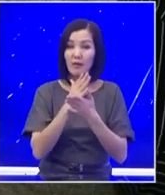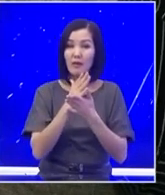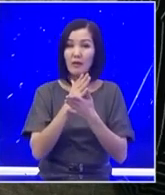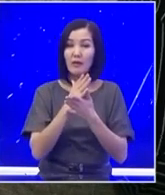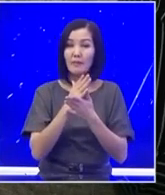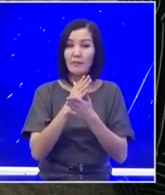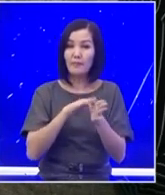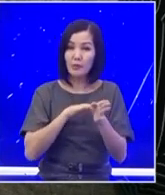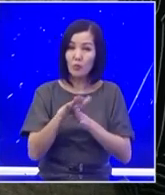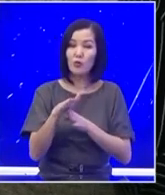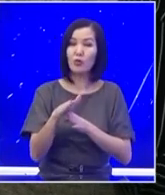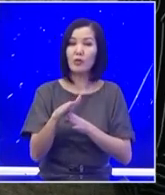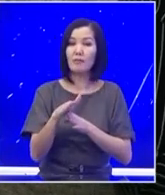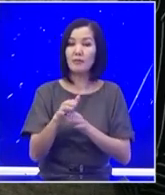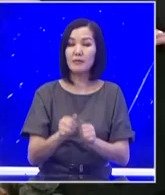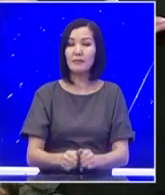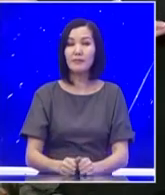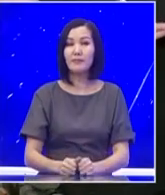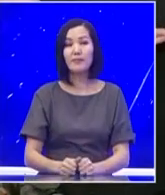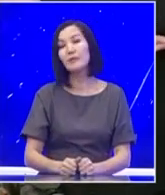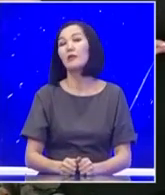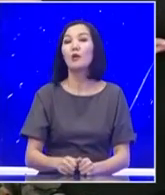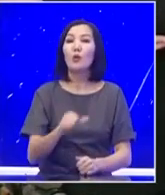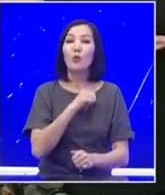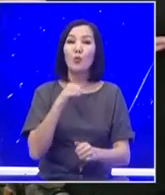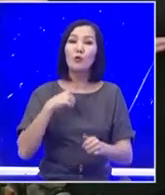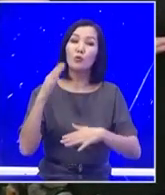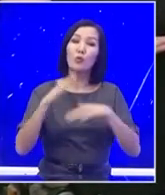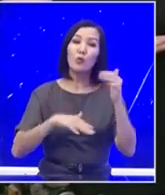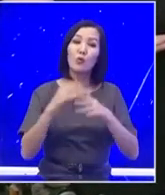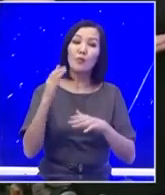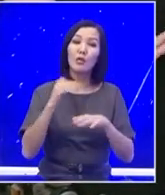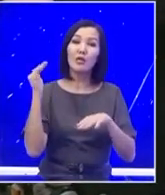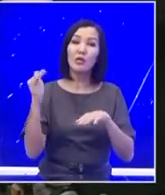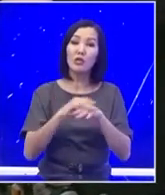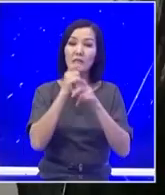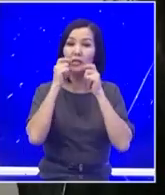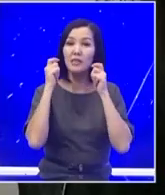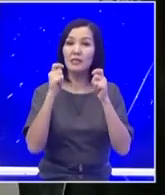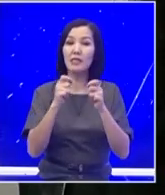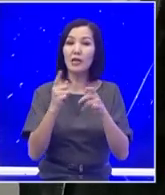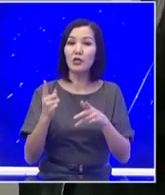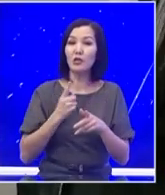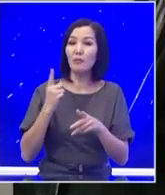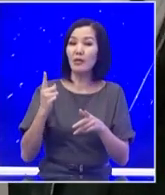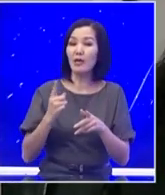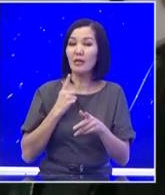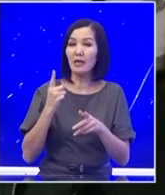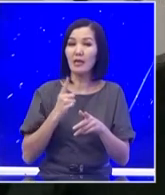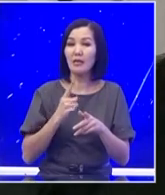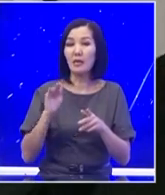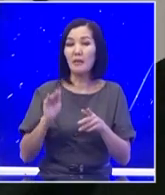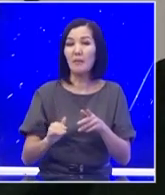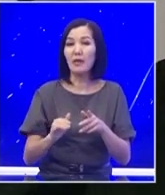келеді, сол заказдарды орындаймыз. Өз қолыңмен жақсылық жаса шығармашылық шеберханасының авторы Ләззат Салықова. Ол бала